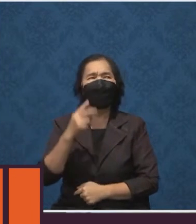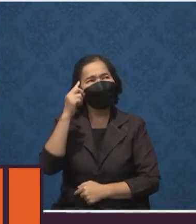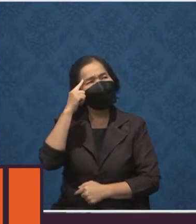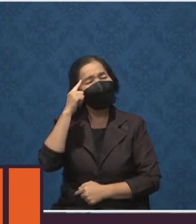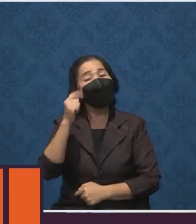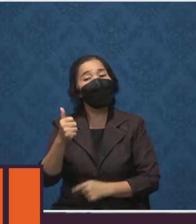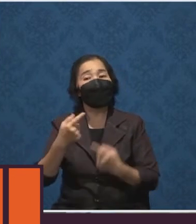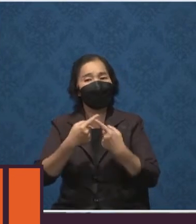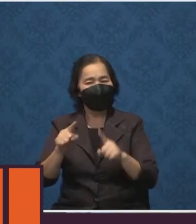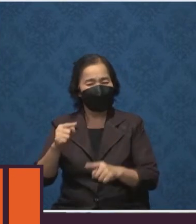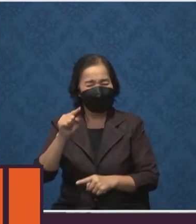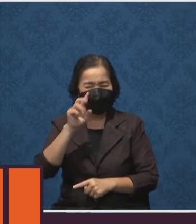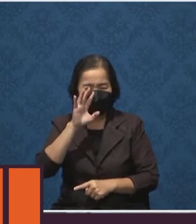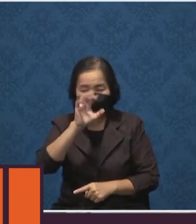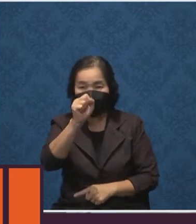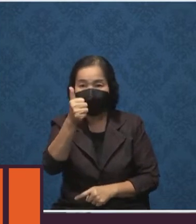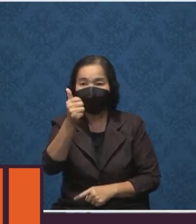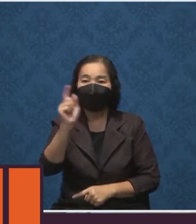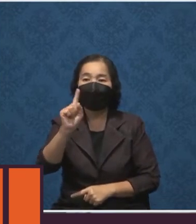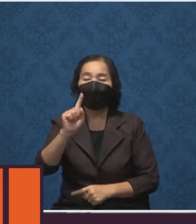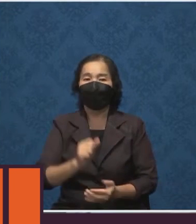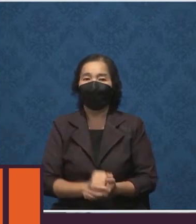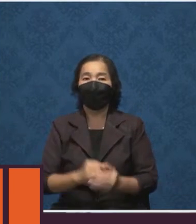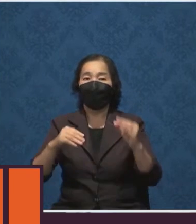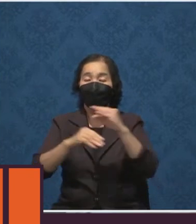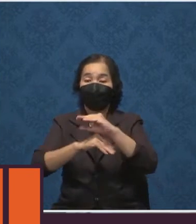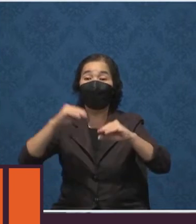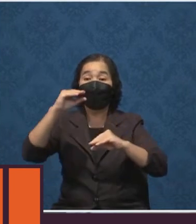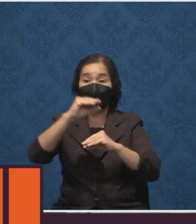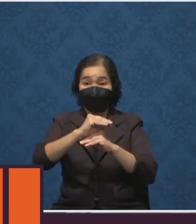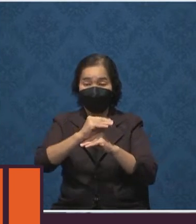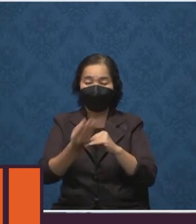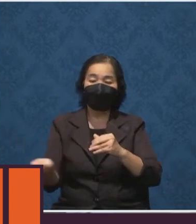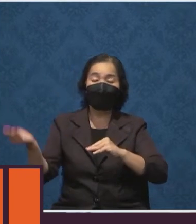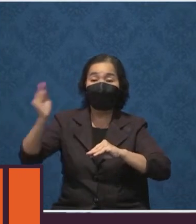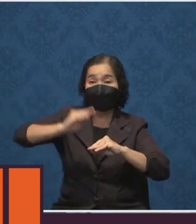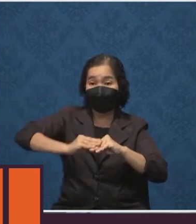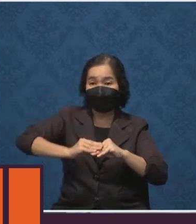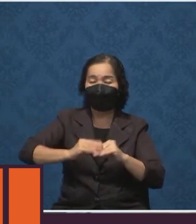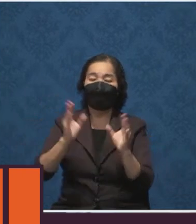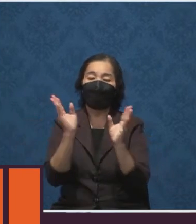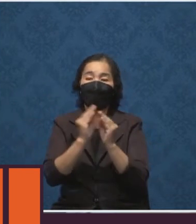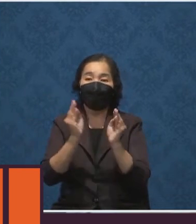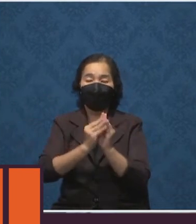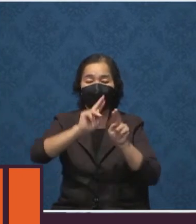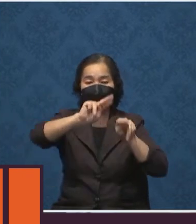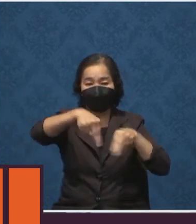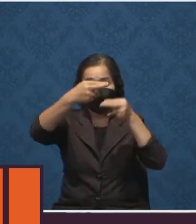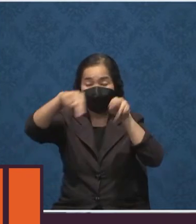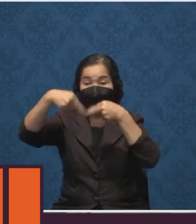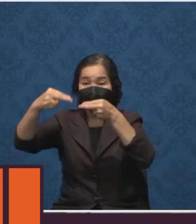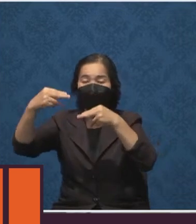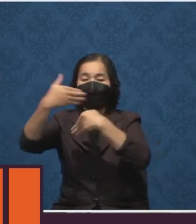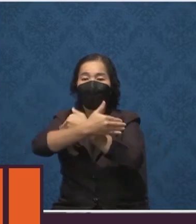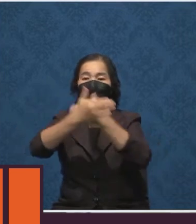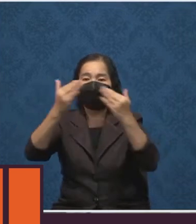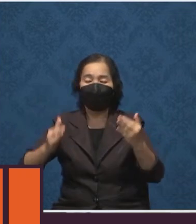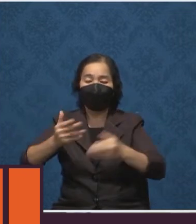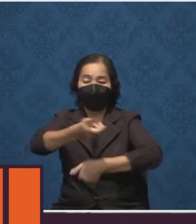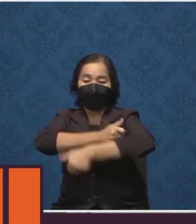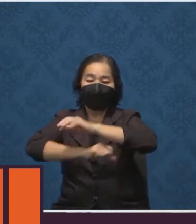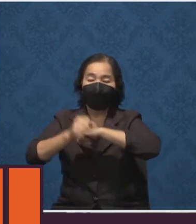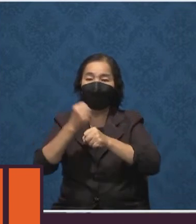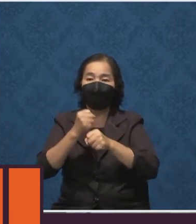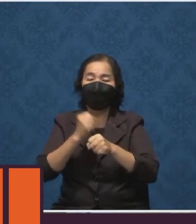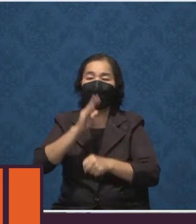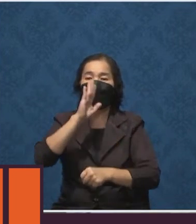แต่มีอยู่อนนึท่านทานครับโครงการเพิ่มปสิธภพการประชุผ่านสื่ ECTRONICสำหรับห้องปัติบัติงานของสมา